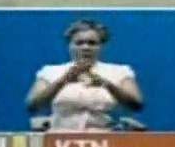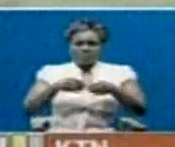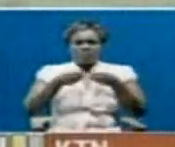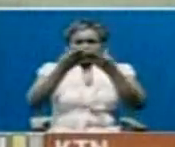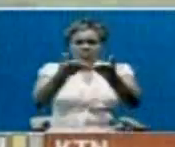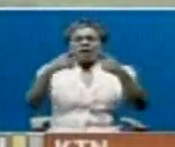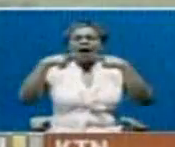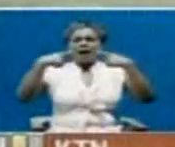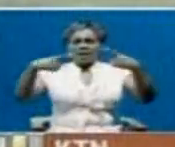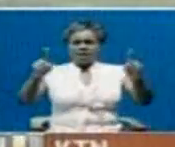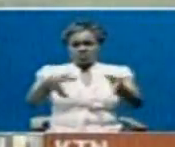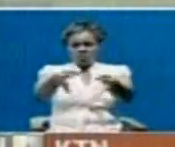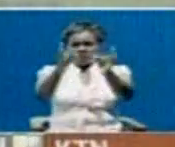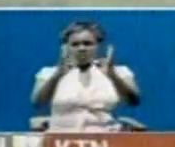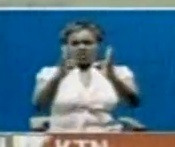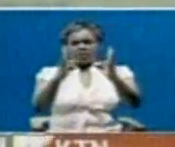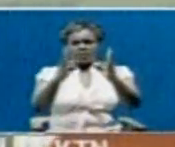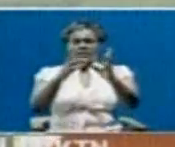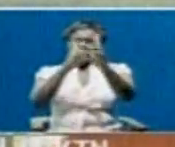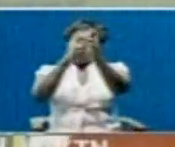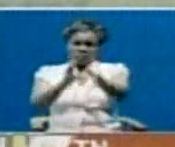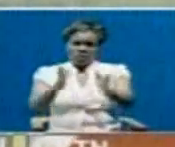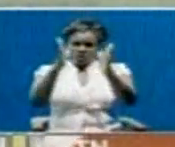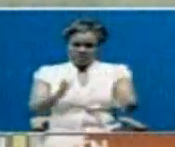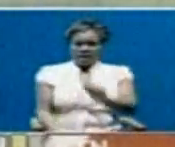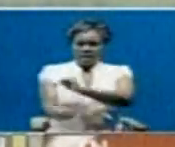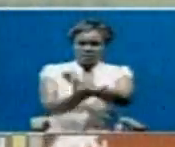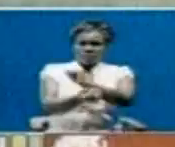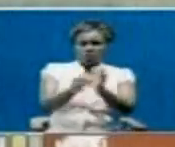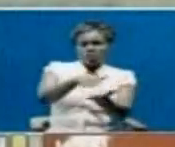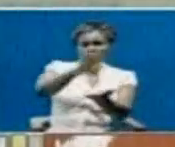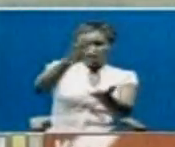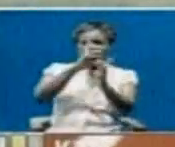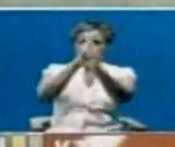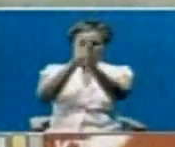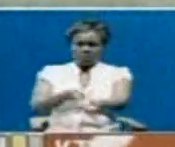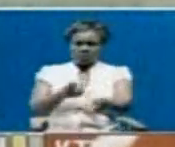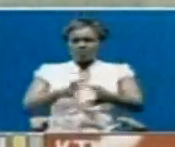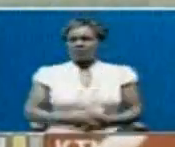huo yatakapotolewa. Francis Mtalaki na maelezo zaidi kuhusiana na taarifa hii.